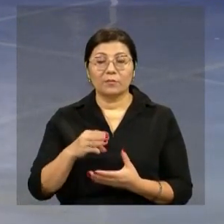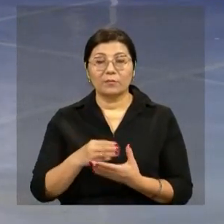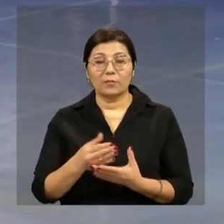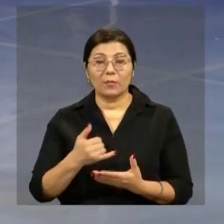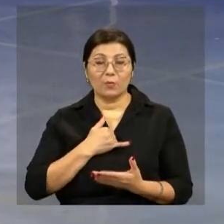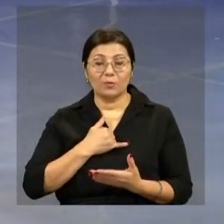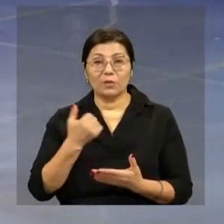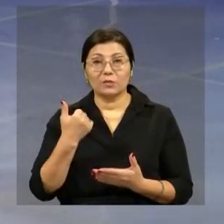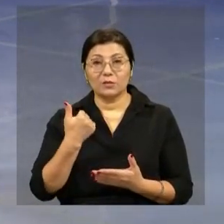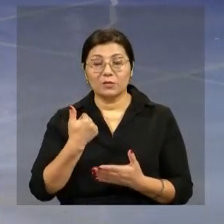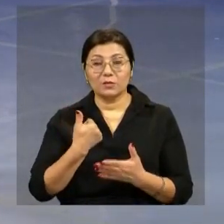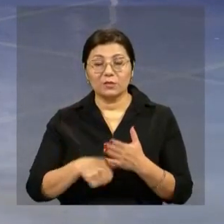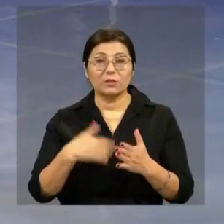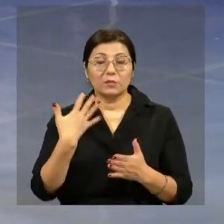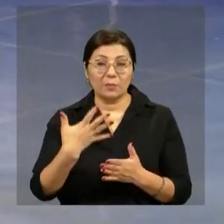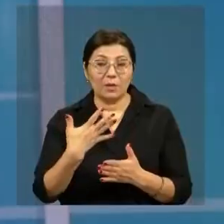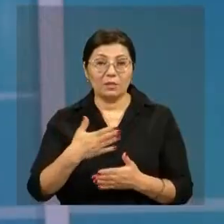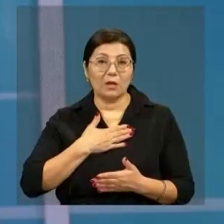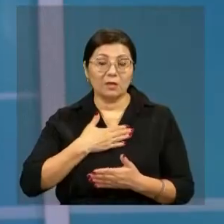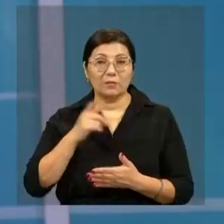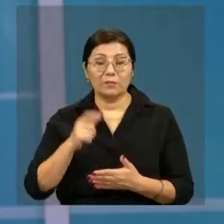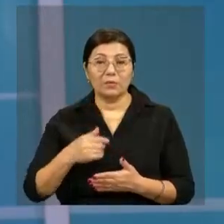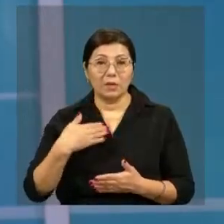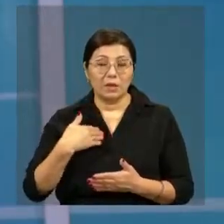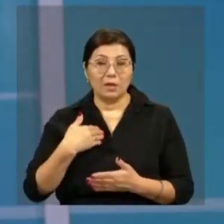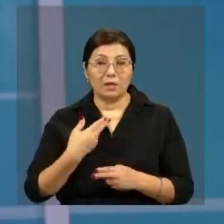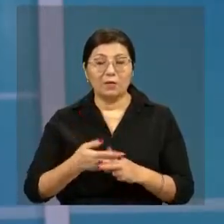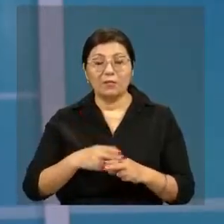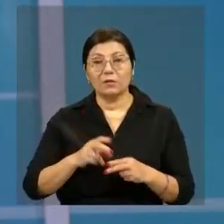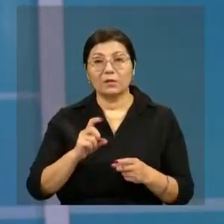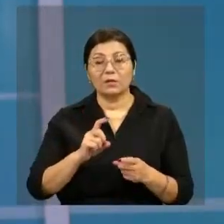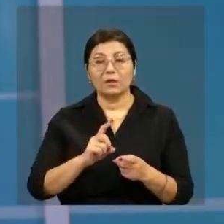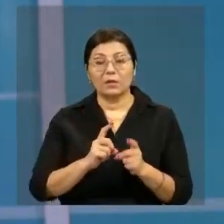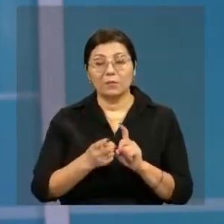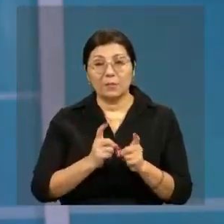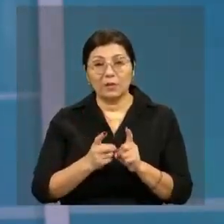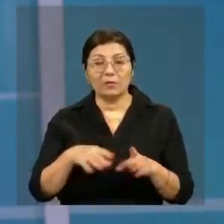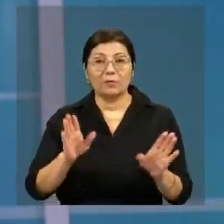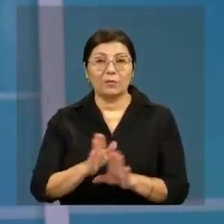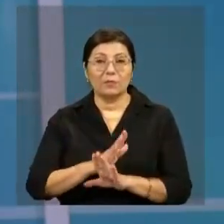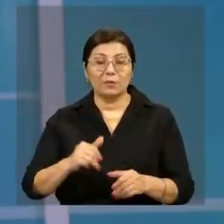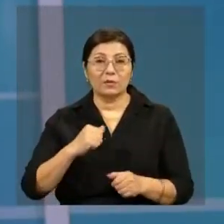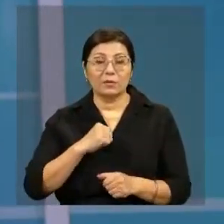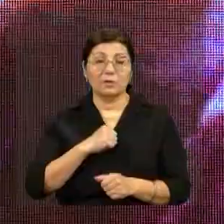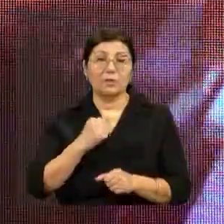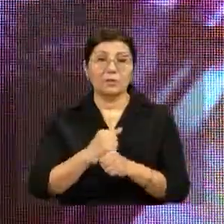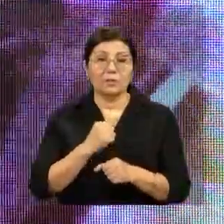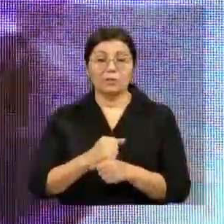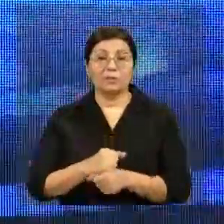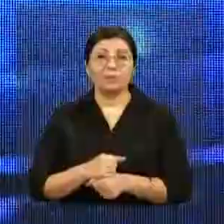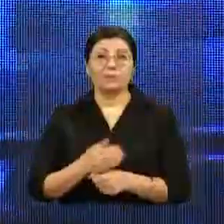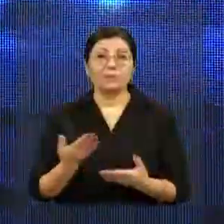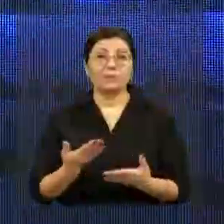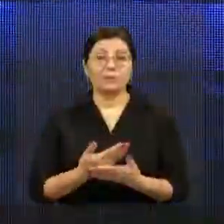где-то 6-5 активных. Но, а я чисто вот это переводом песен сама. Заработаю этим. Ну, вы